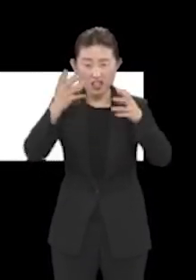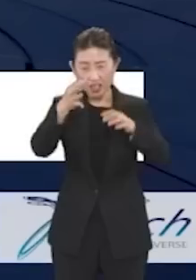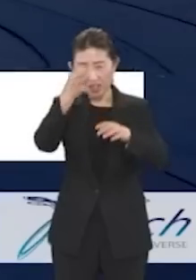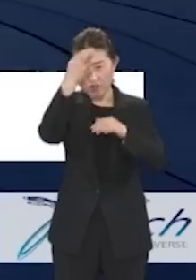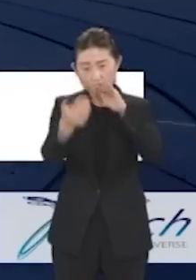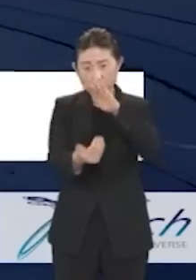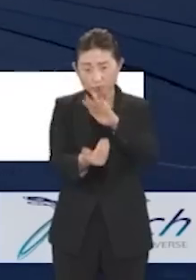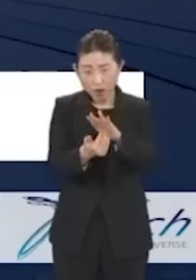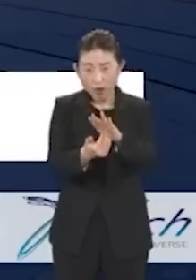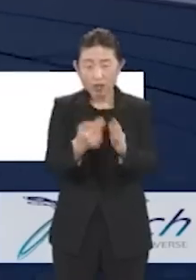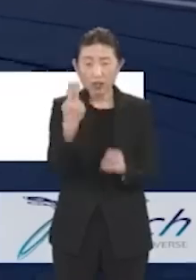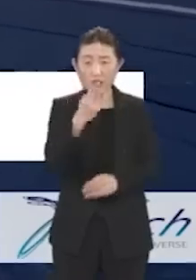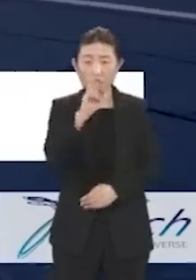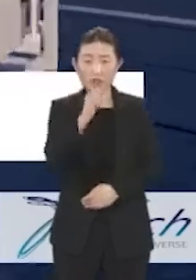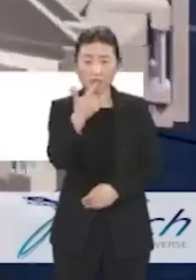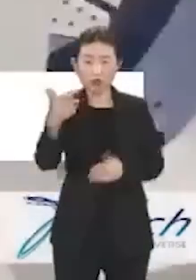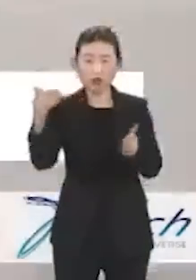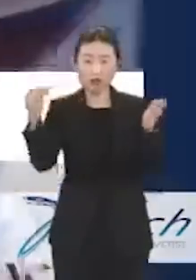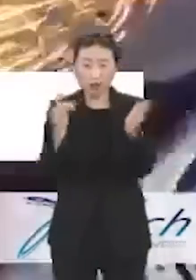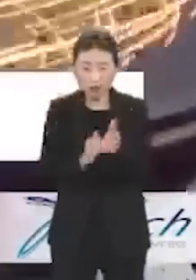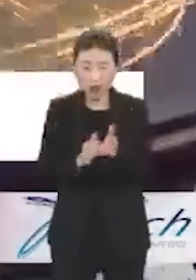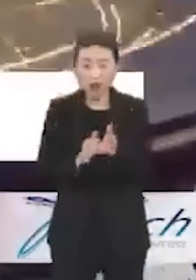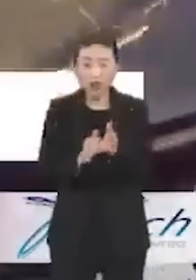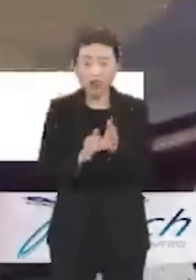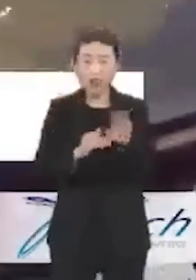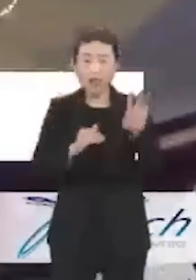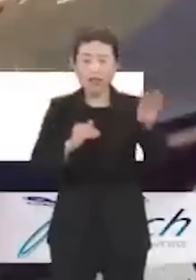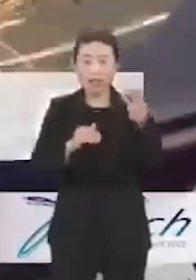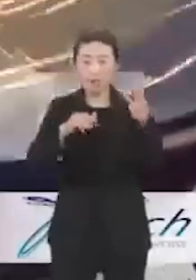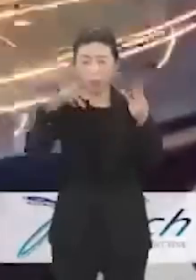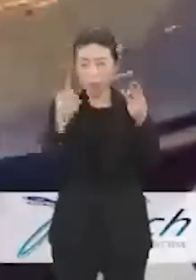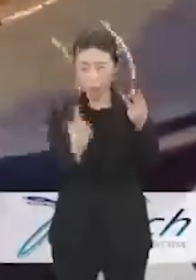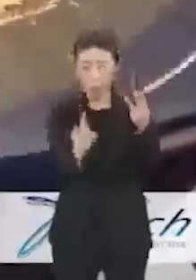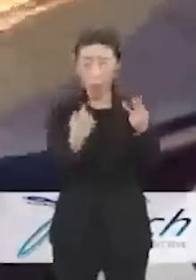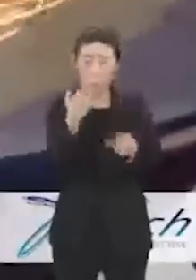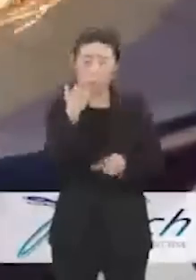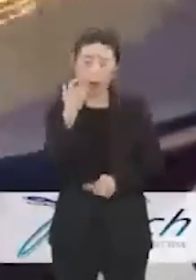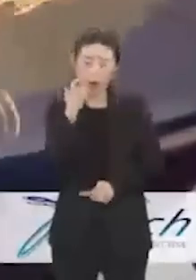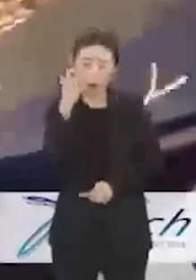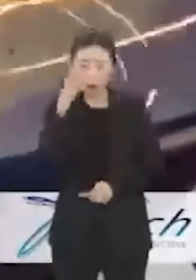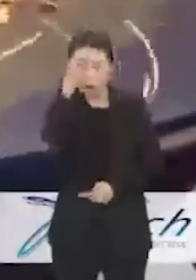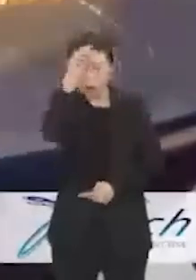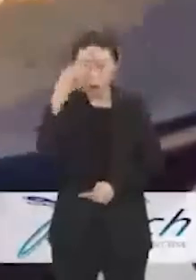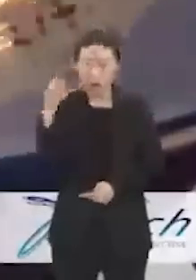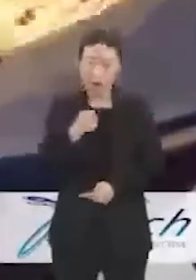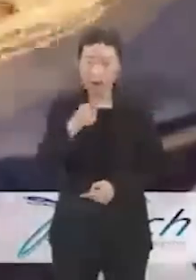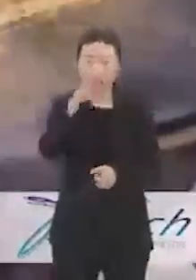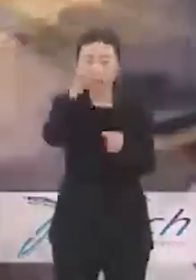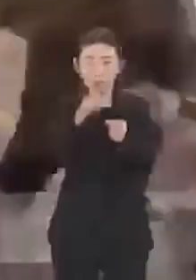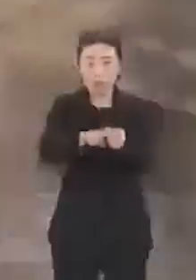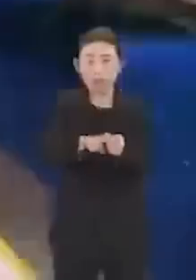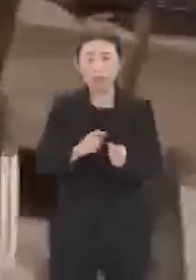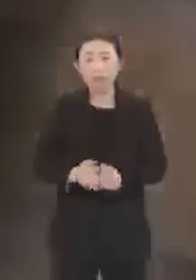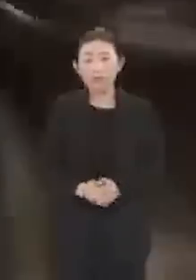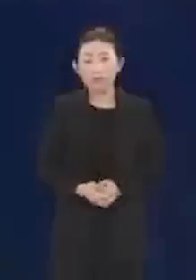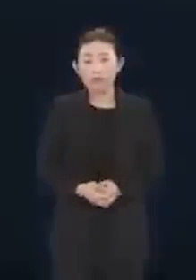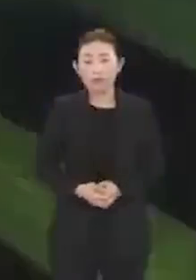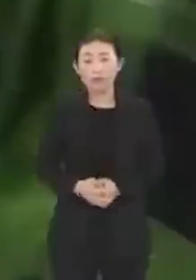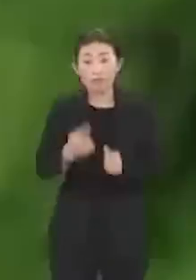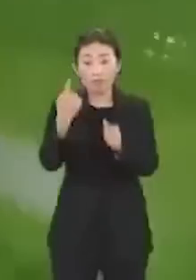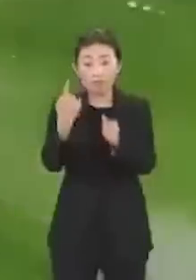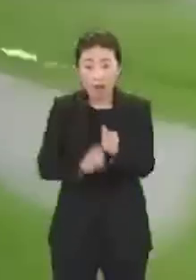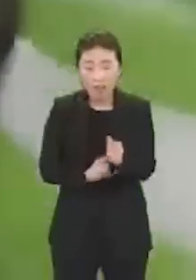세웠고 2026년까지 300초 이상 유지 제어할 수 있는 기술을 확보하는게 목표입니다 이렇게